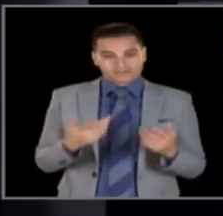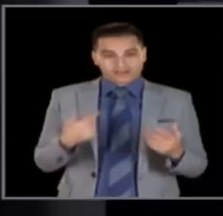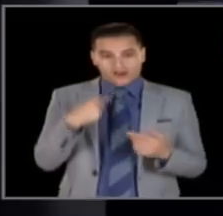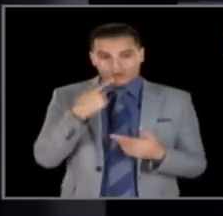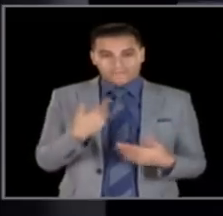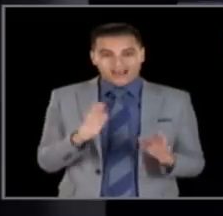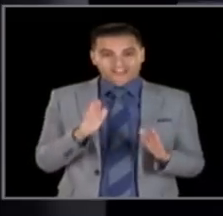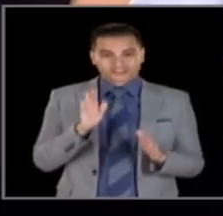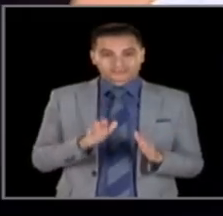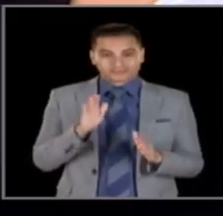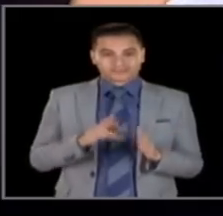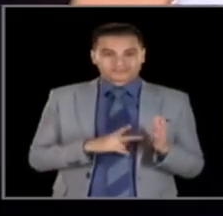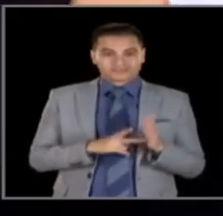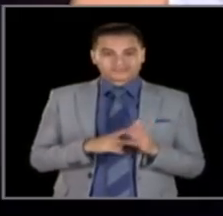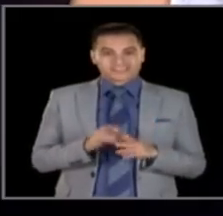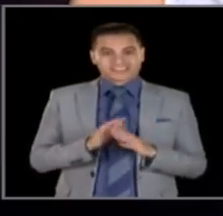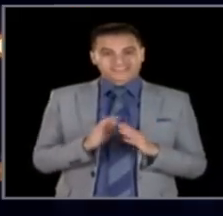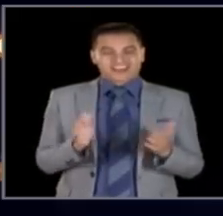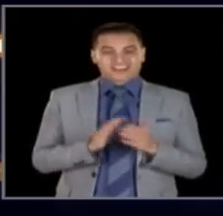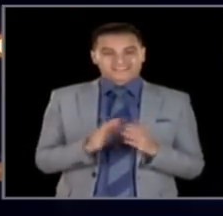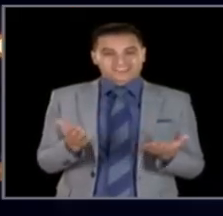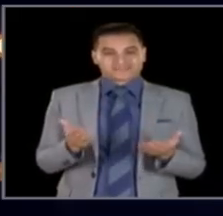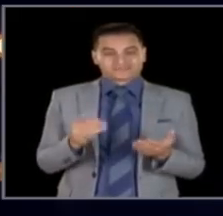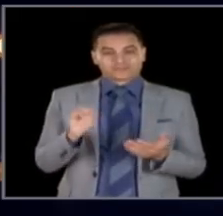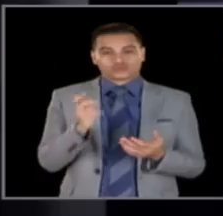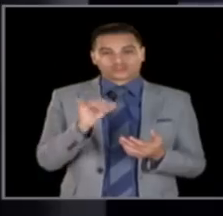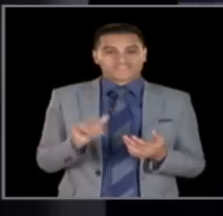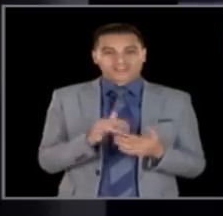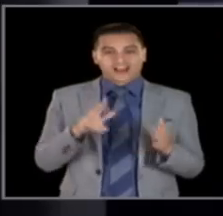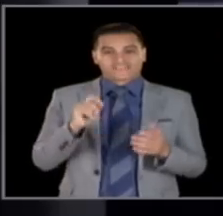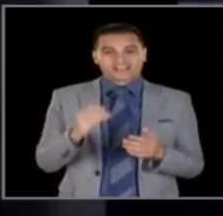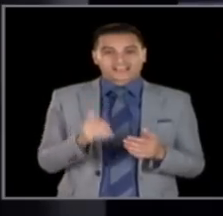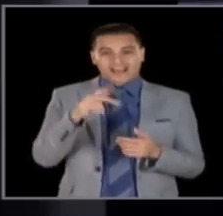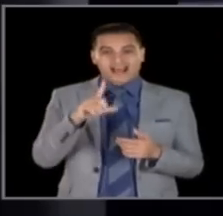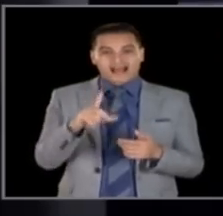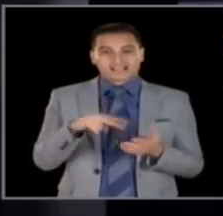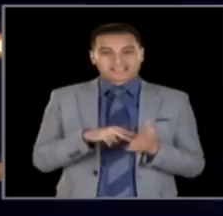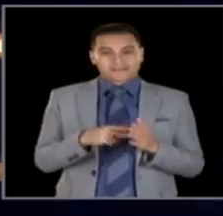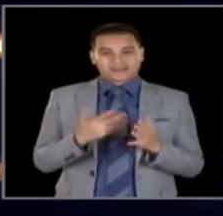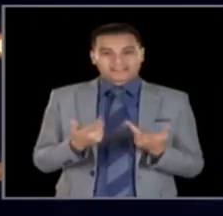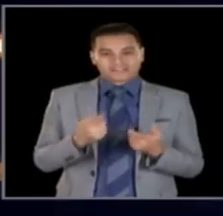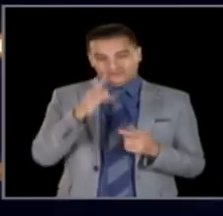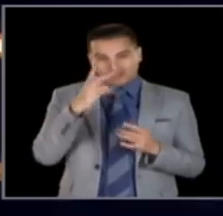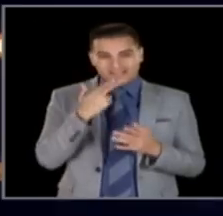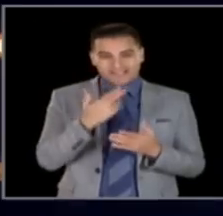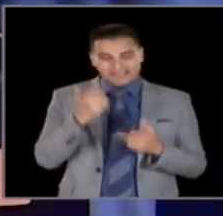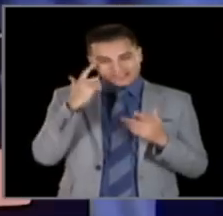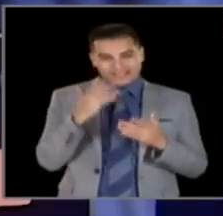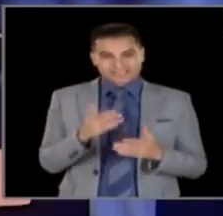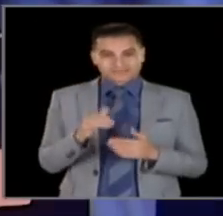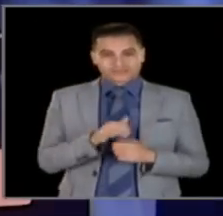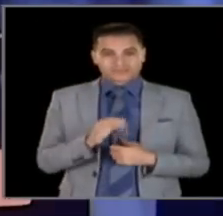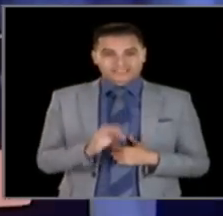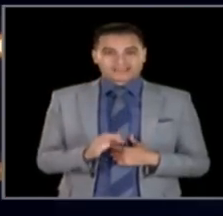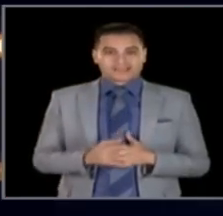لهم بلاش ريسك. محمد شرف بيحب الريسك. كفايه ريسك. مصطفى الفجال ازيك؟ الحمد لله ان شاء الله خير. محتاجين تركزوا شويه